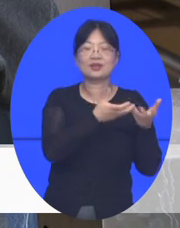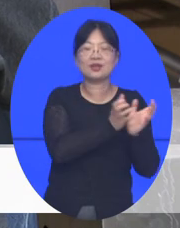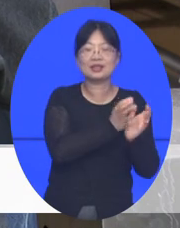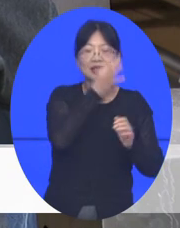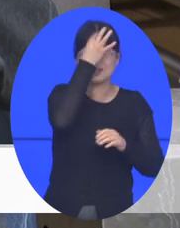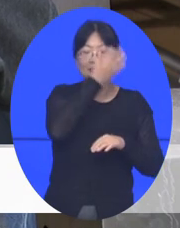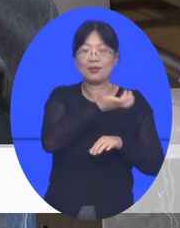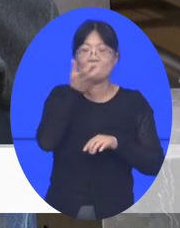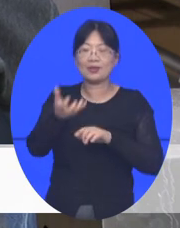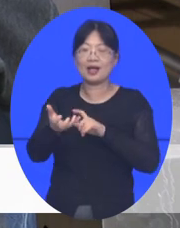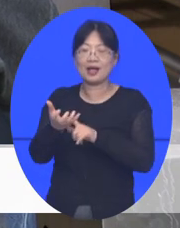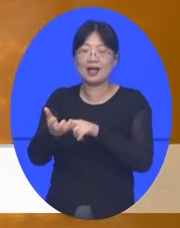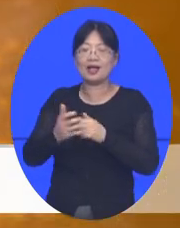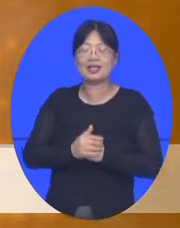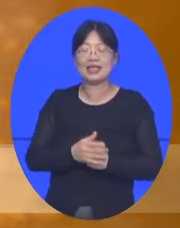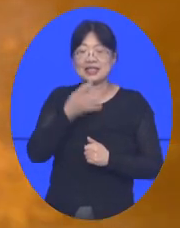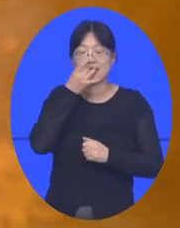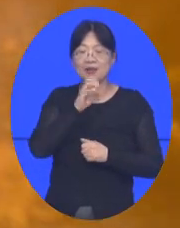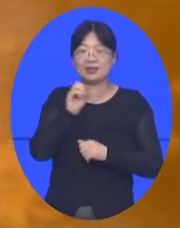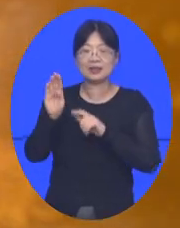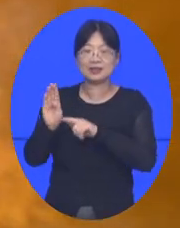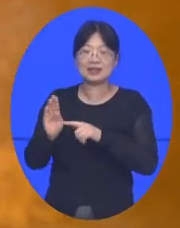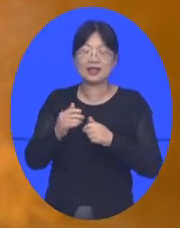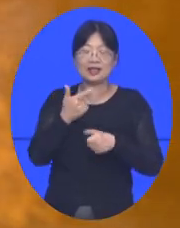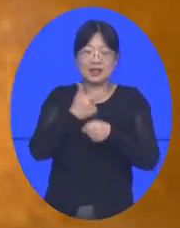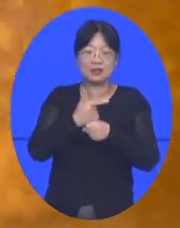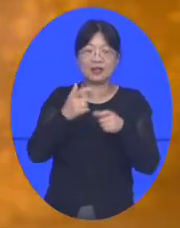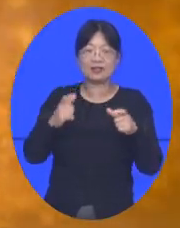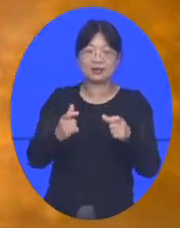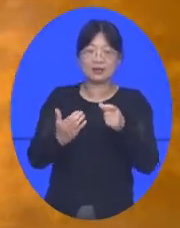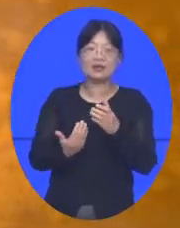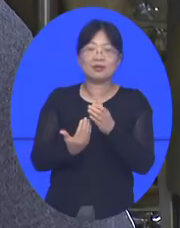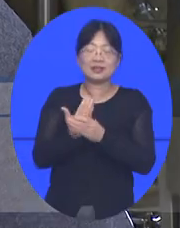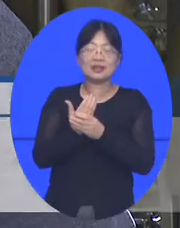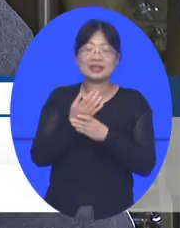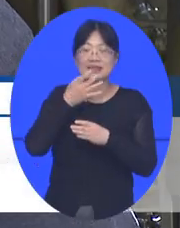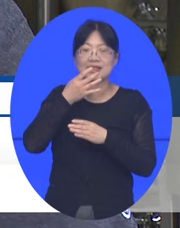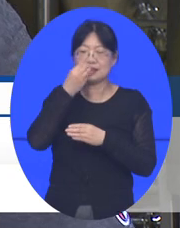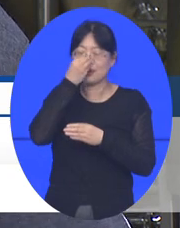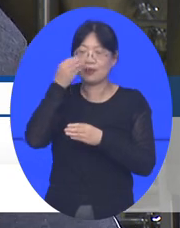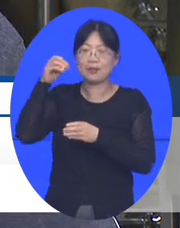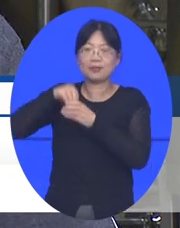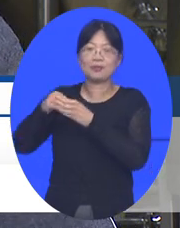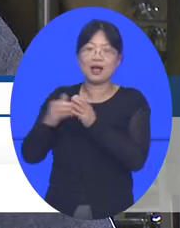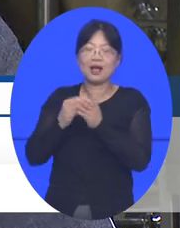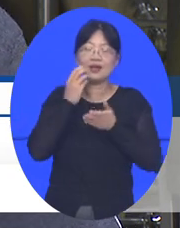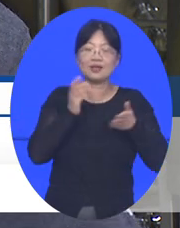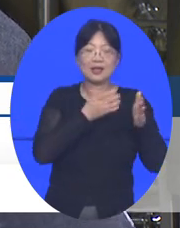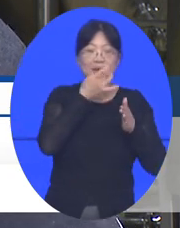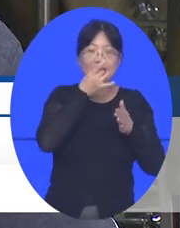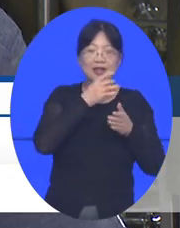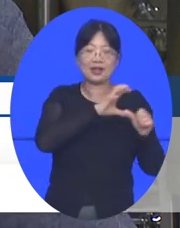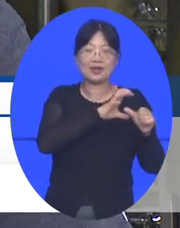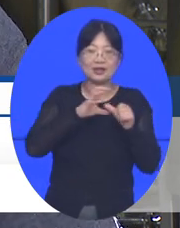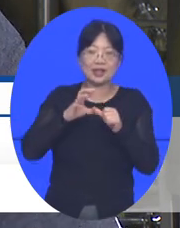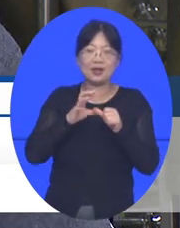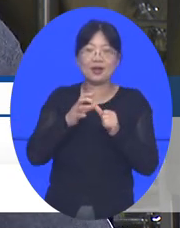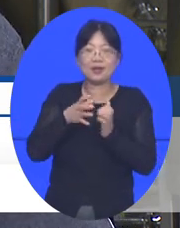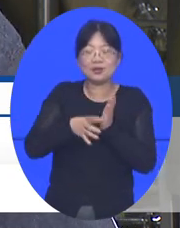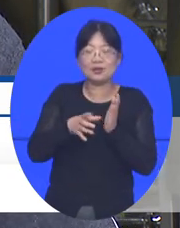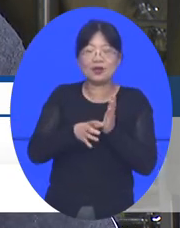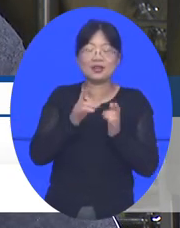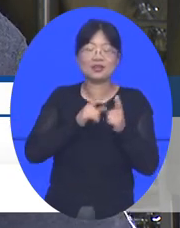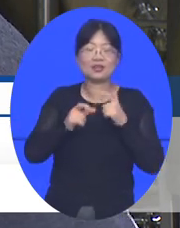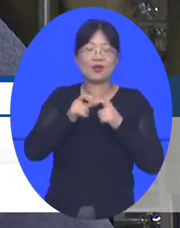쌀맥주에 남양주시의 특화 작물인 딸기를 즙을 내 첨가한 겁니다. 저희가 경기미를 이용한 제품이 작년에 좀 히트를